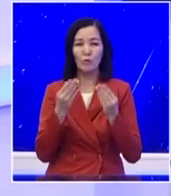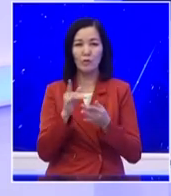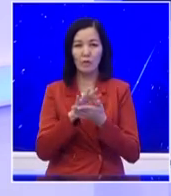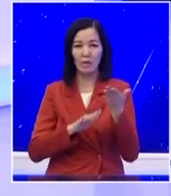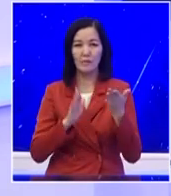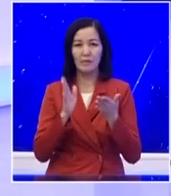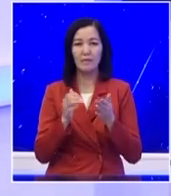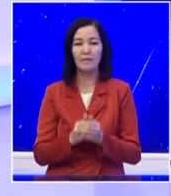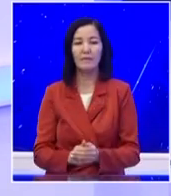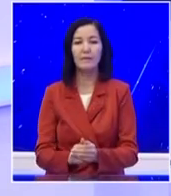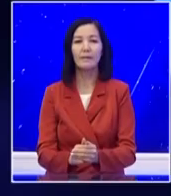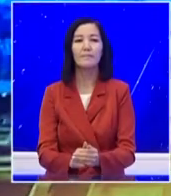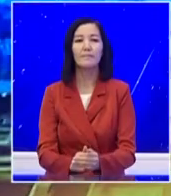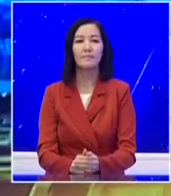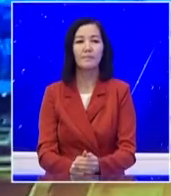жалғастыра тұрмақ.